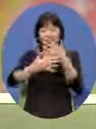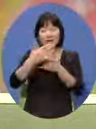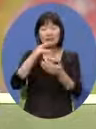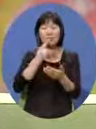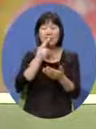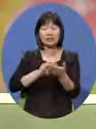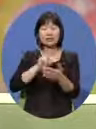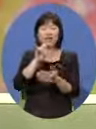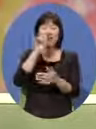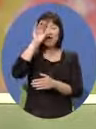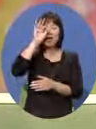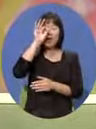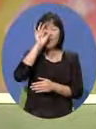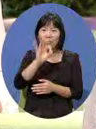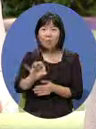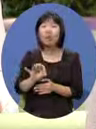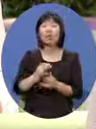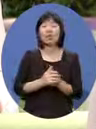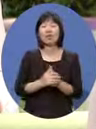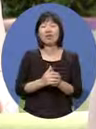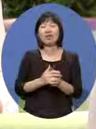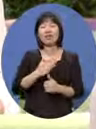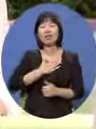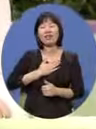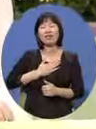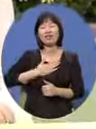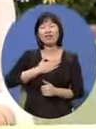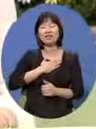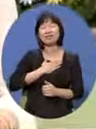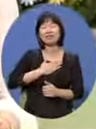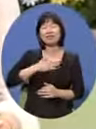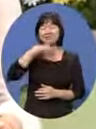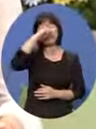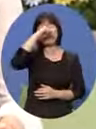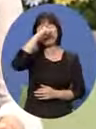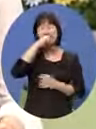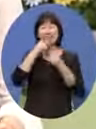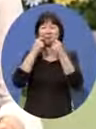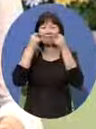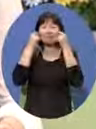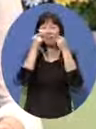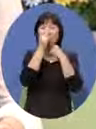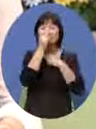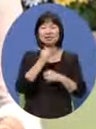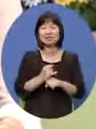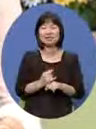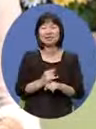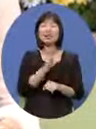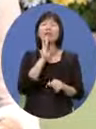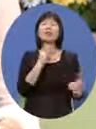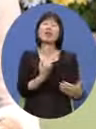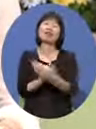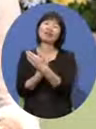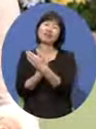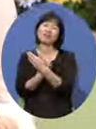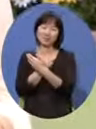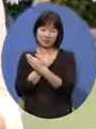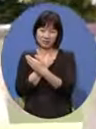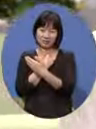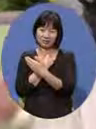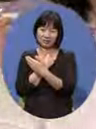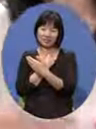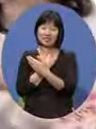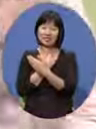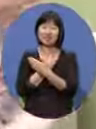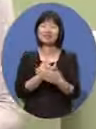그러니까, 해주시는 걸 보고 지금 너무 너무 기뻐하시는 거예요. 마음이 정말 막 흡족하시죠. 안아주고 싶습니다 지금. 안아주세요.